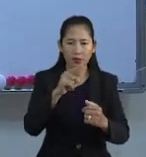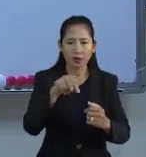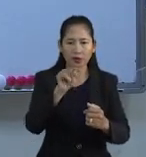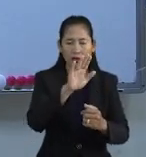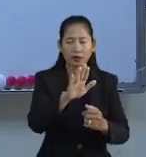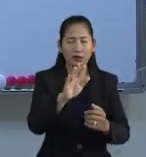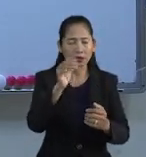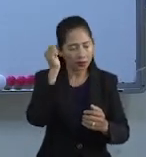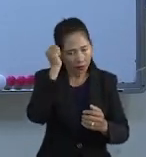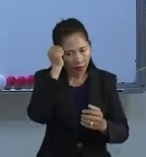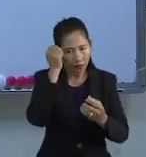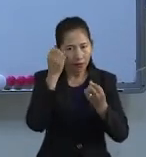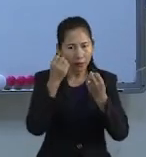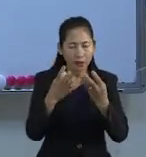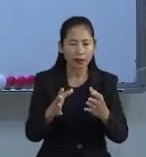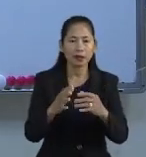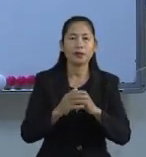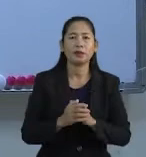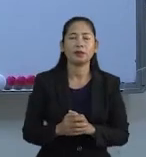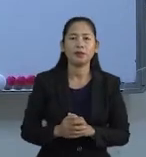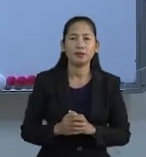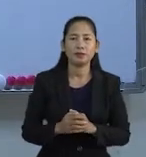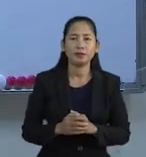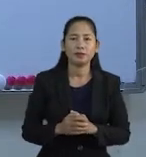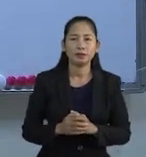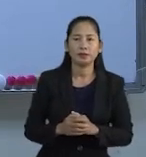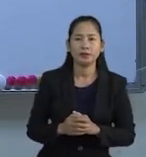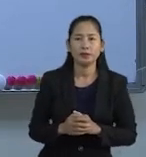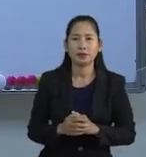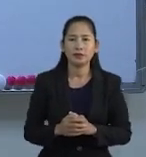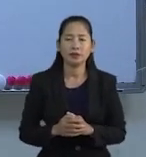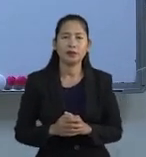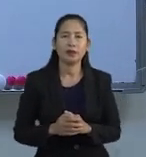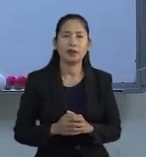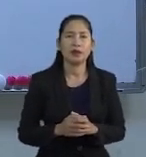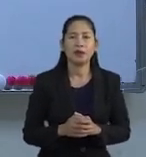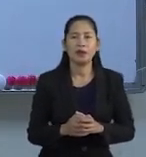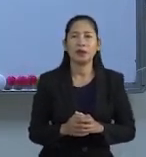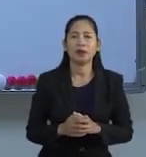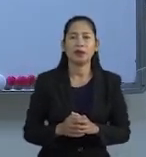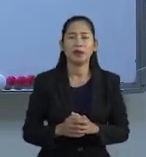con chạy ba cầm đợt nè nó còn nè bàn chứng lũ cũ